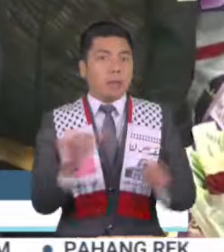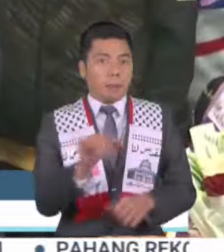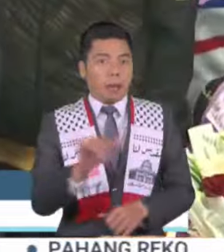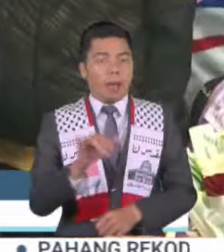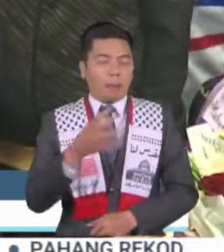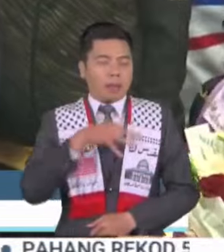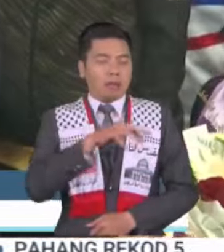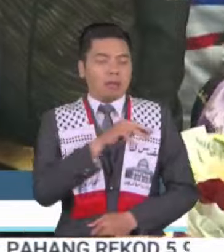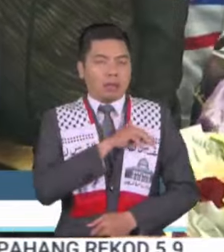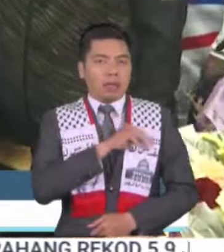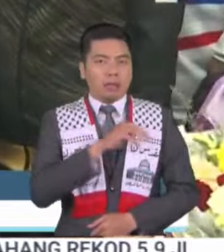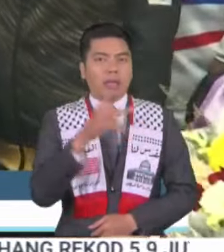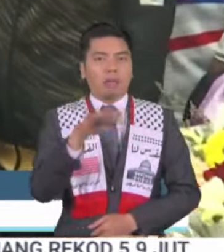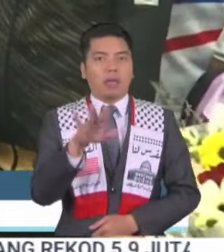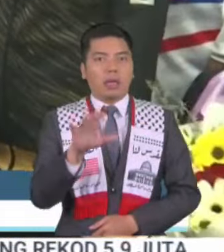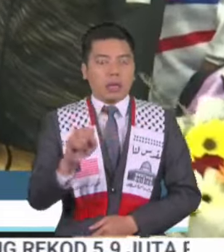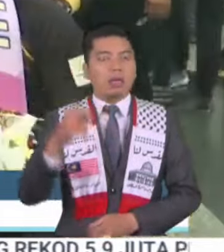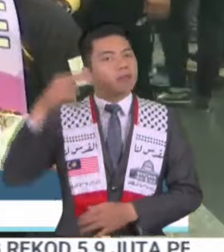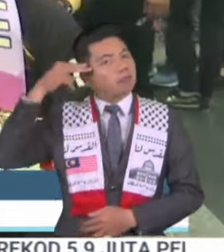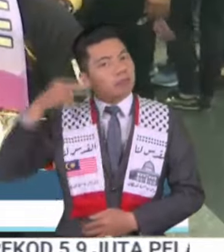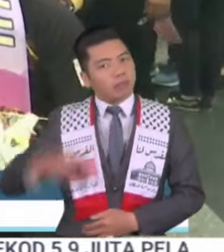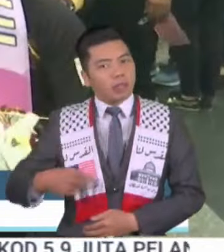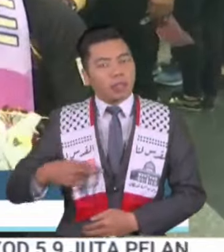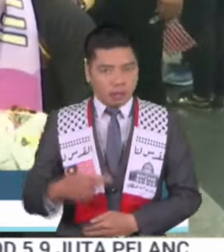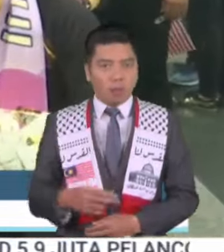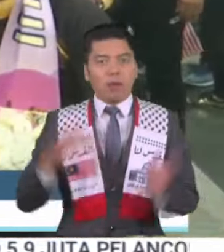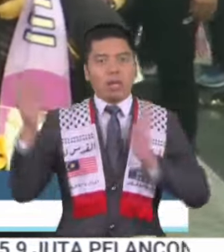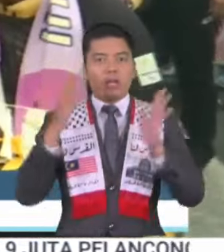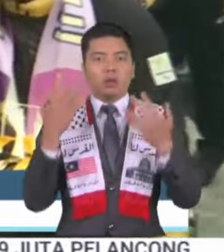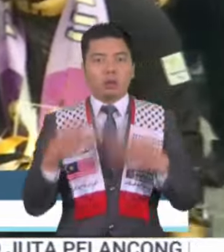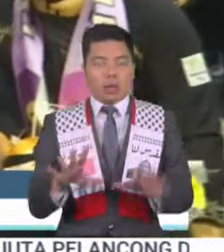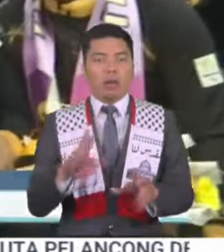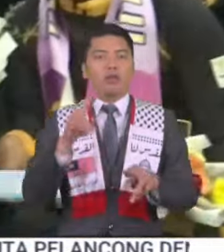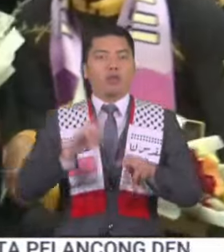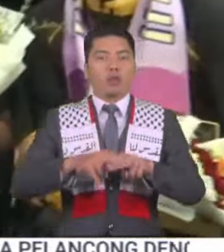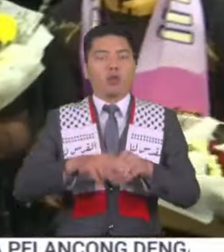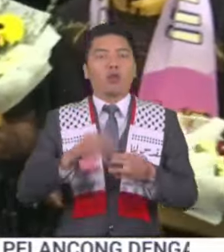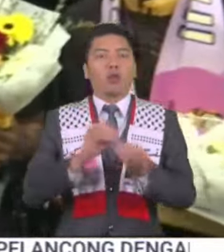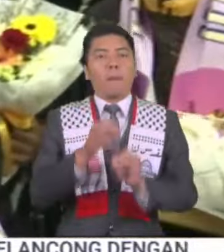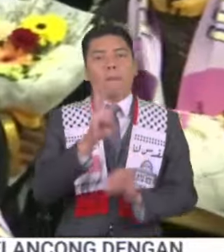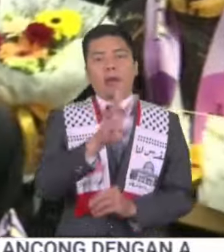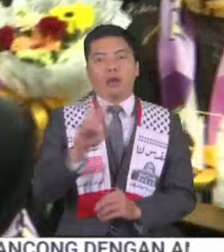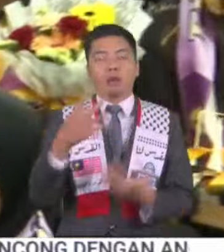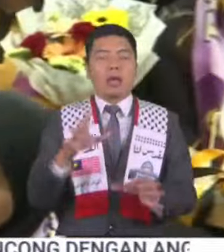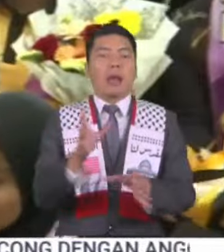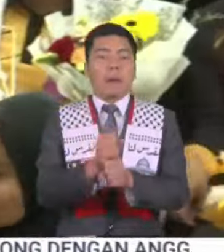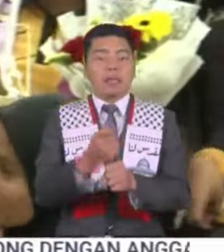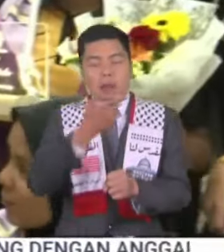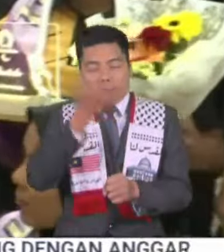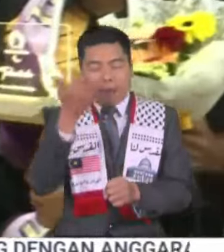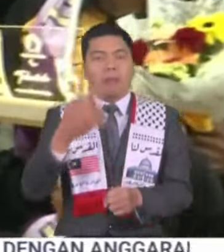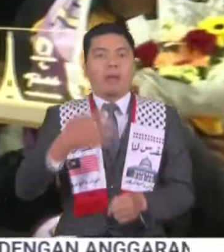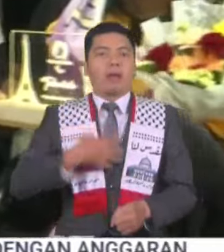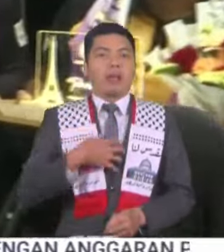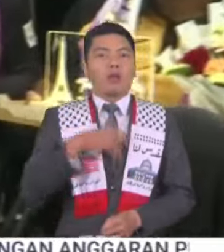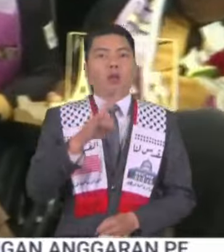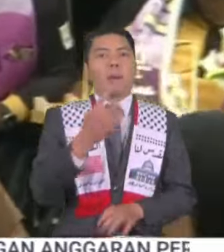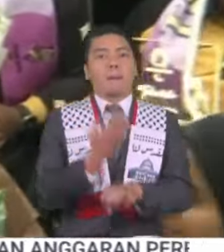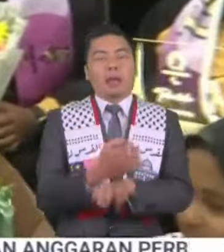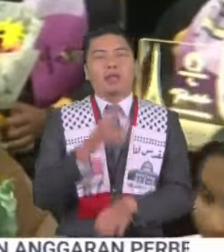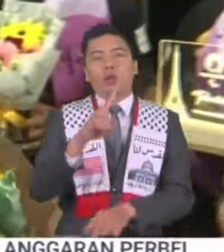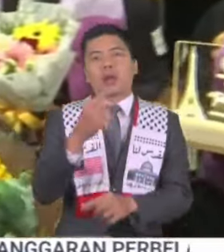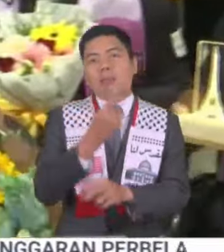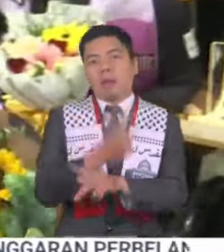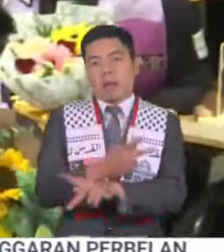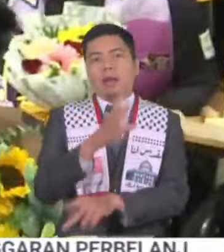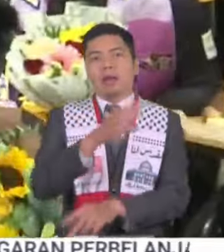Yeo, Malaysia menamatkan saingan keseluruhan di kedudukan ke-42 selepas meraih 2 emas, 2 perak dan 1